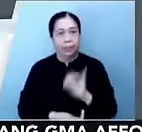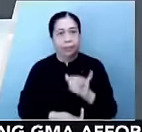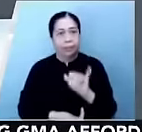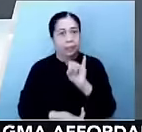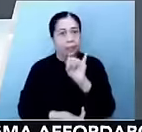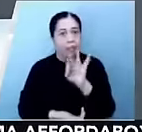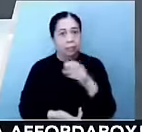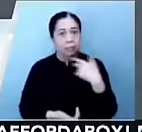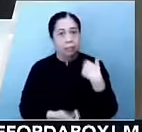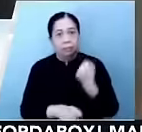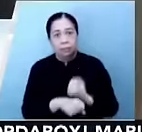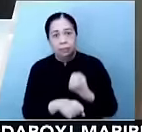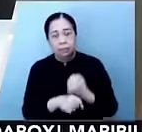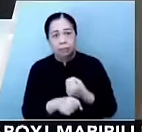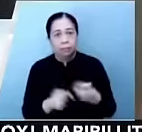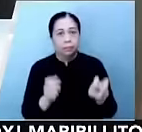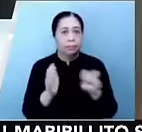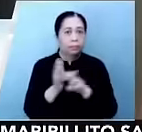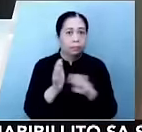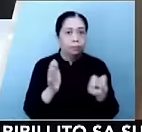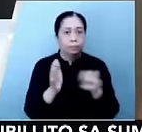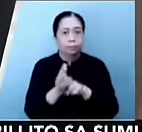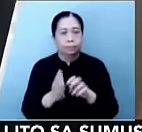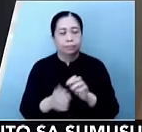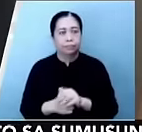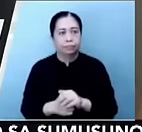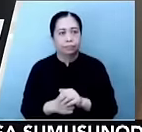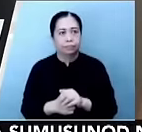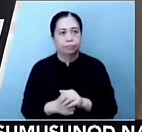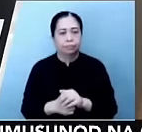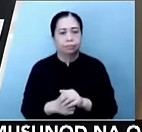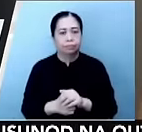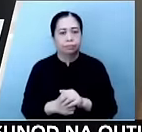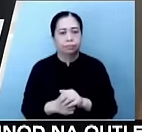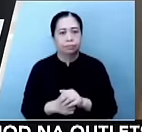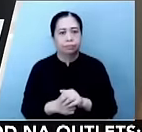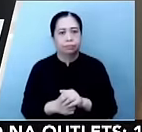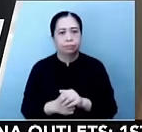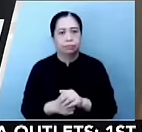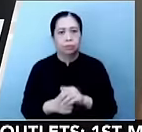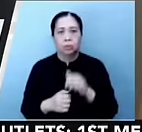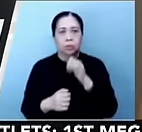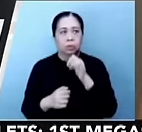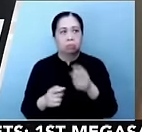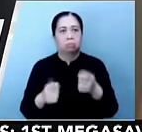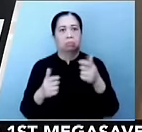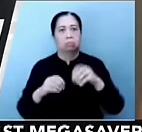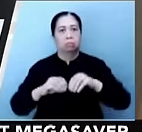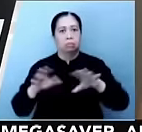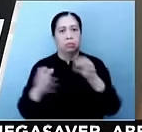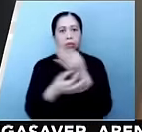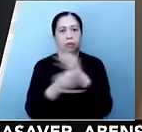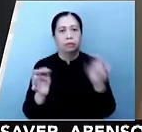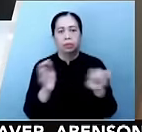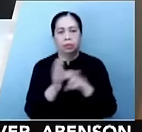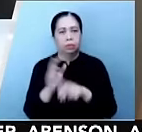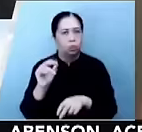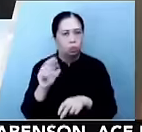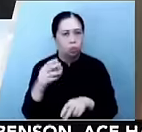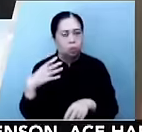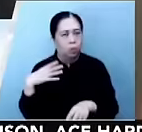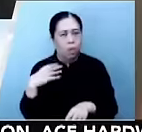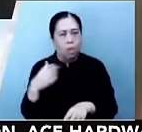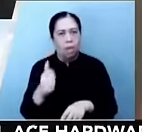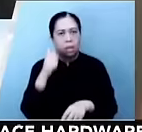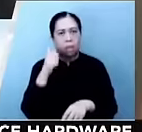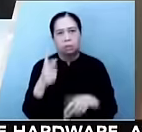mahihirapang sumakay. Hindi po tayo mag-indiscriminate na dispatch ng mga libreng sakay. Dahil ayaw din naman po